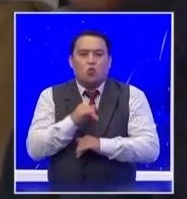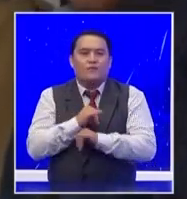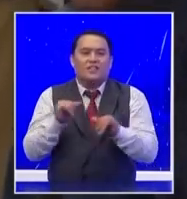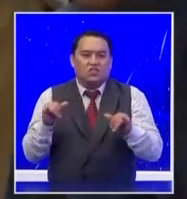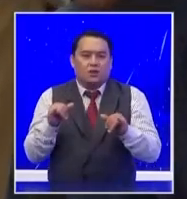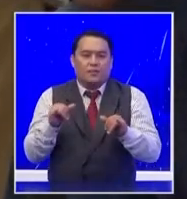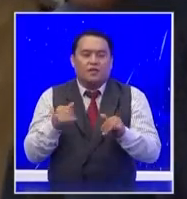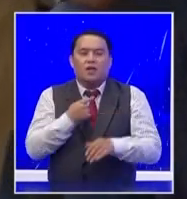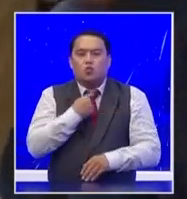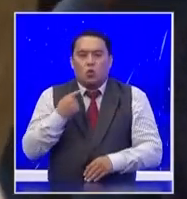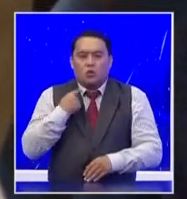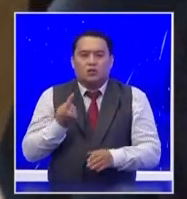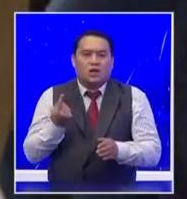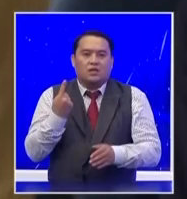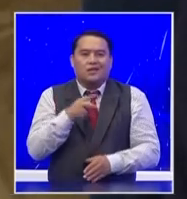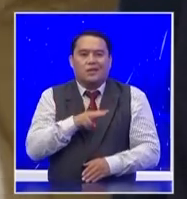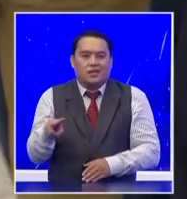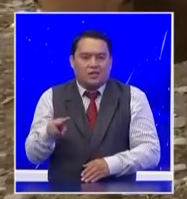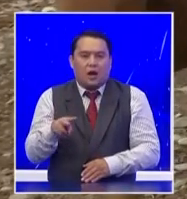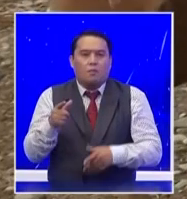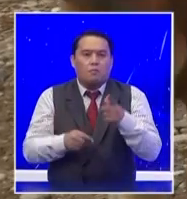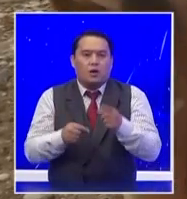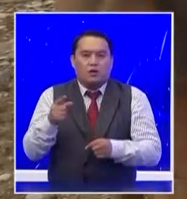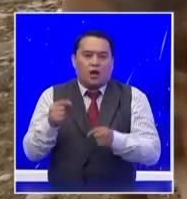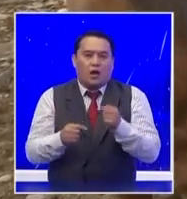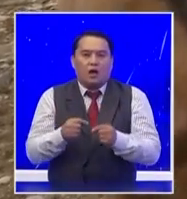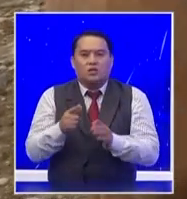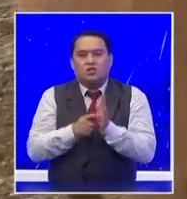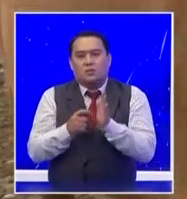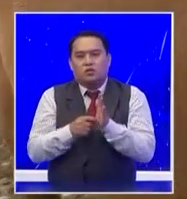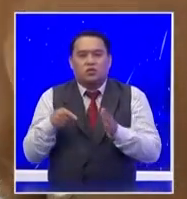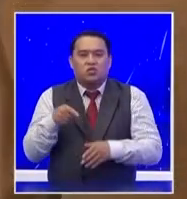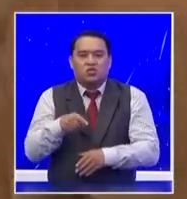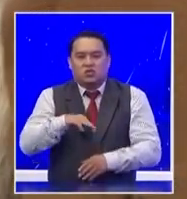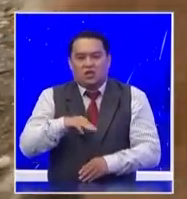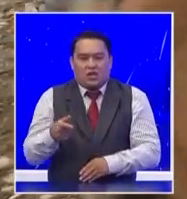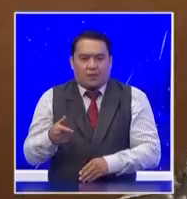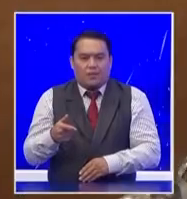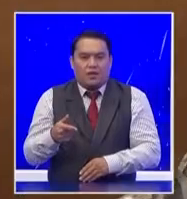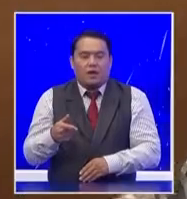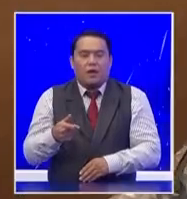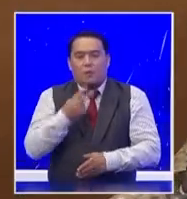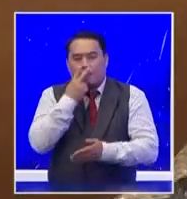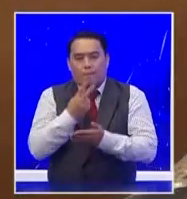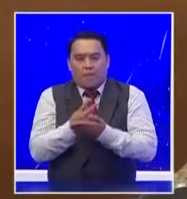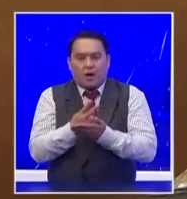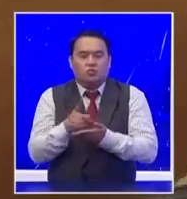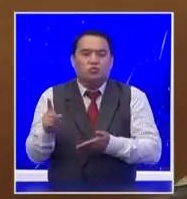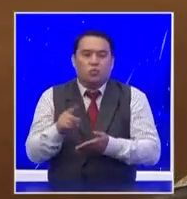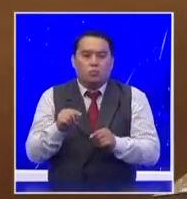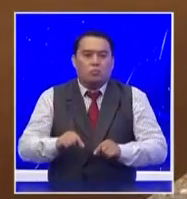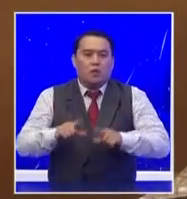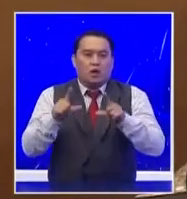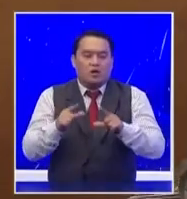выросла. Сейчас в Талдыкургане стоимость литра кобыльего молока варьируется от 700 до 1000 тенге. Однако, как показывает картина,